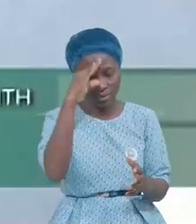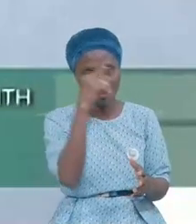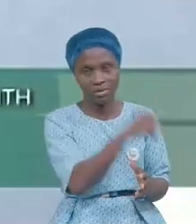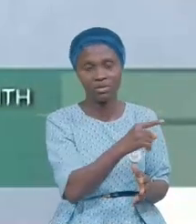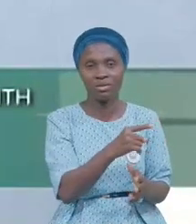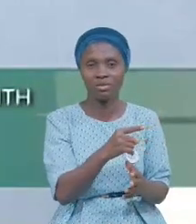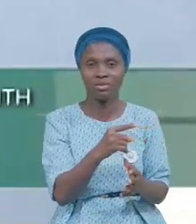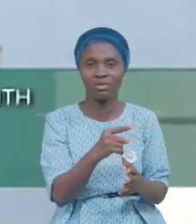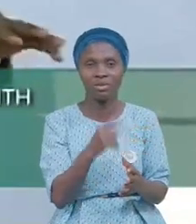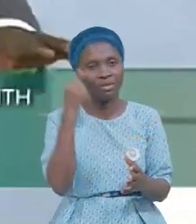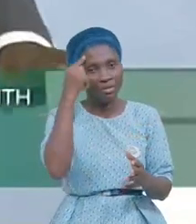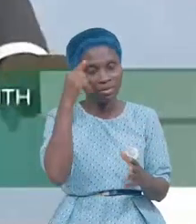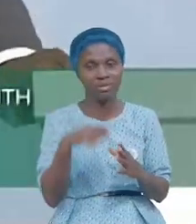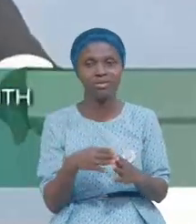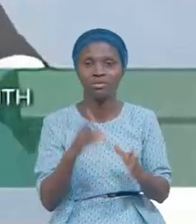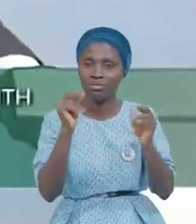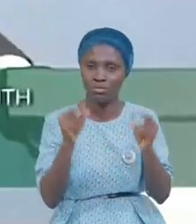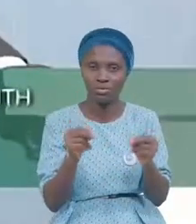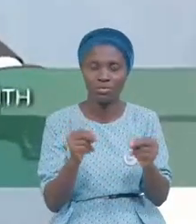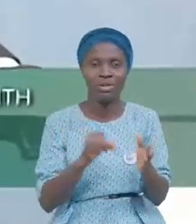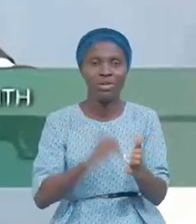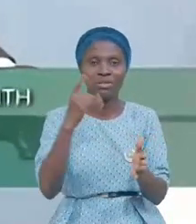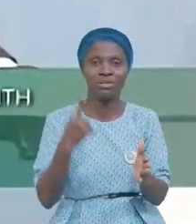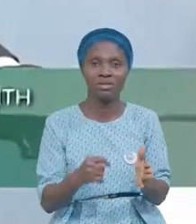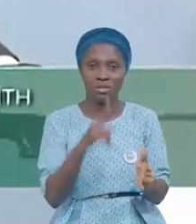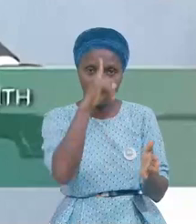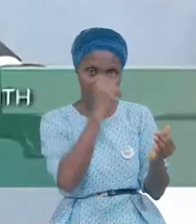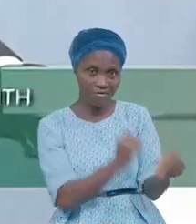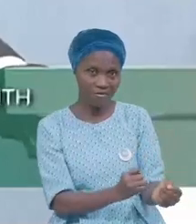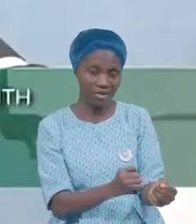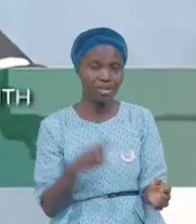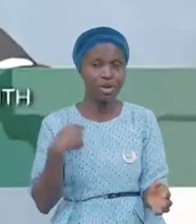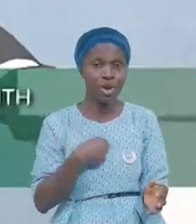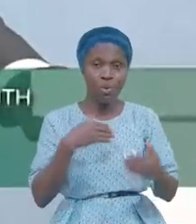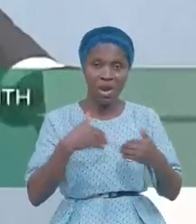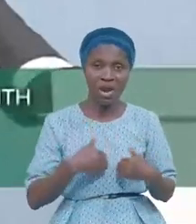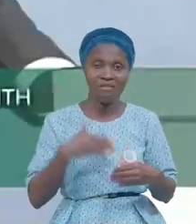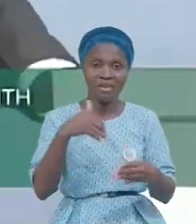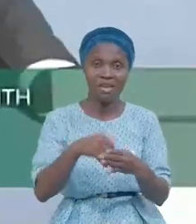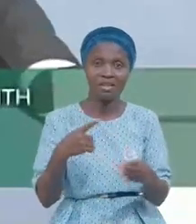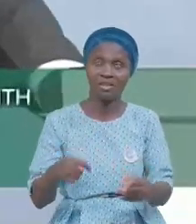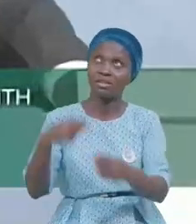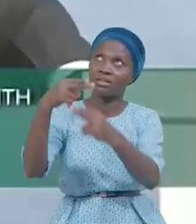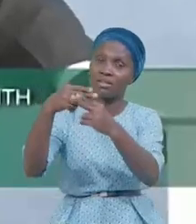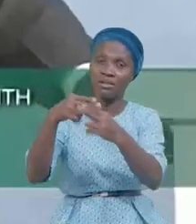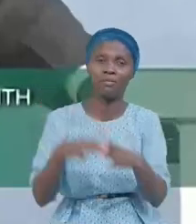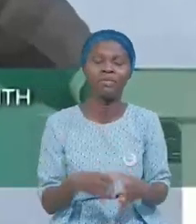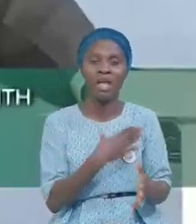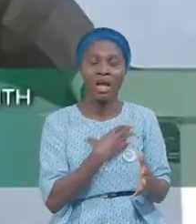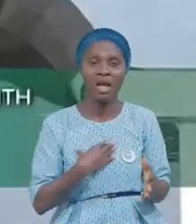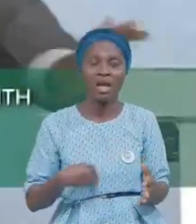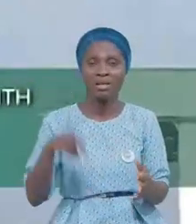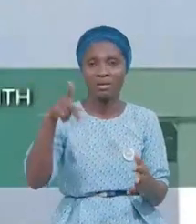cause, non, rien du tout. C'est la foi que nous avons en son nom. Et Pierre était